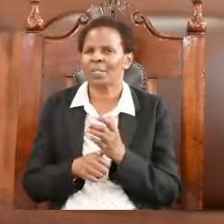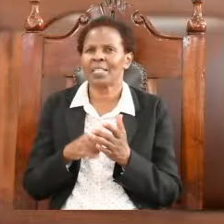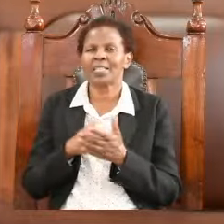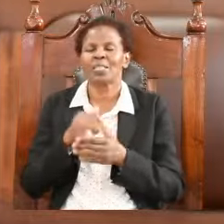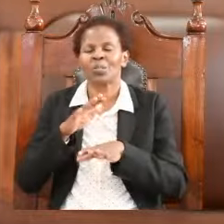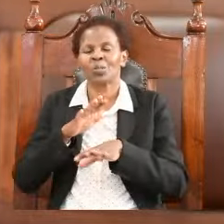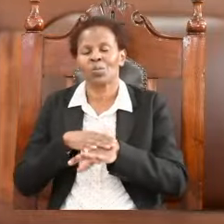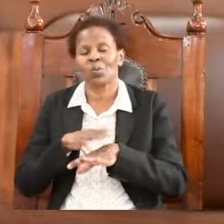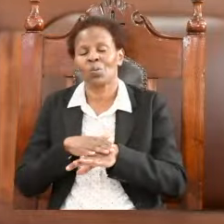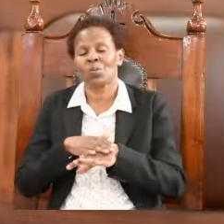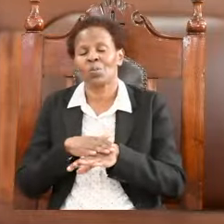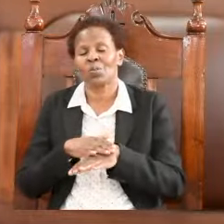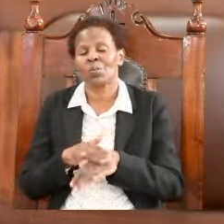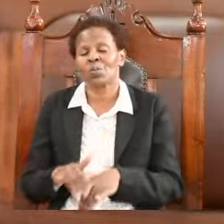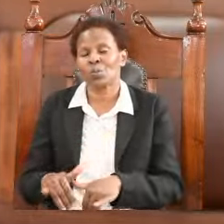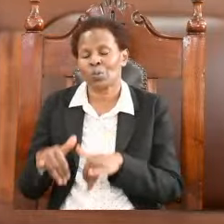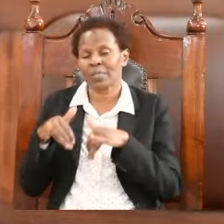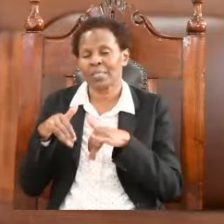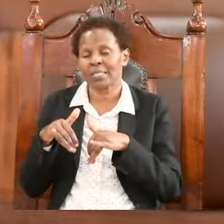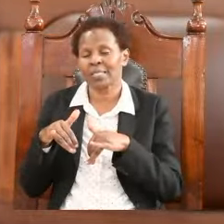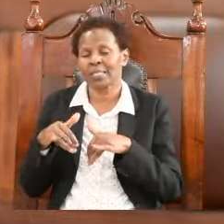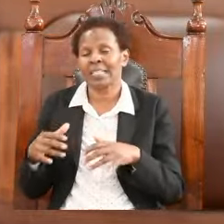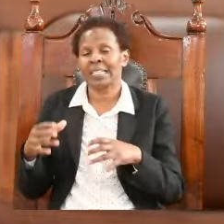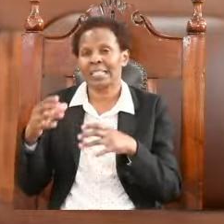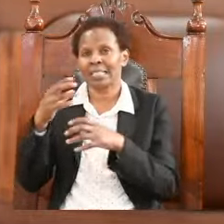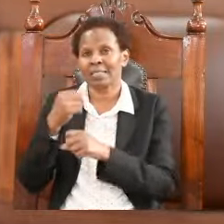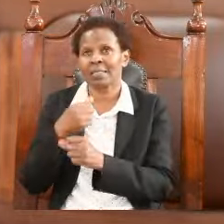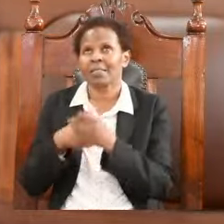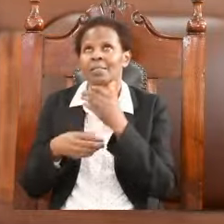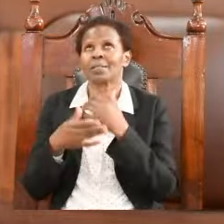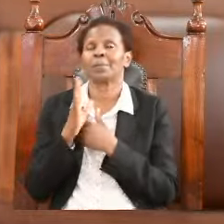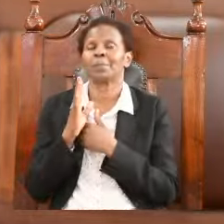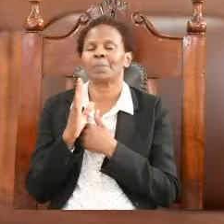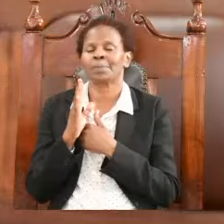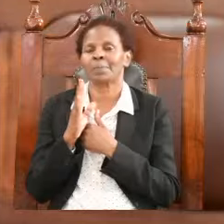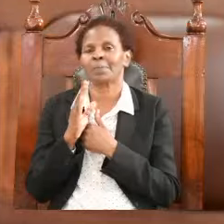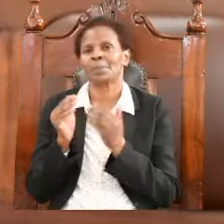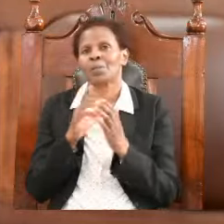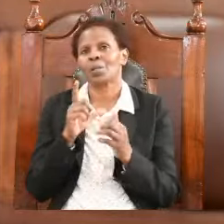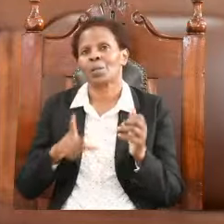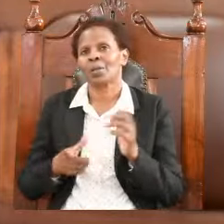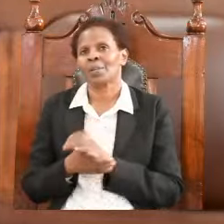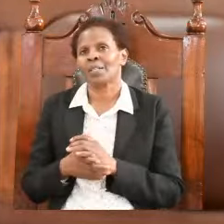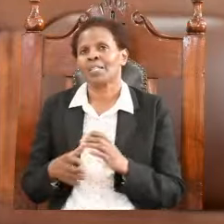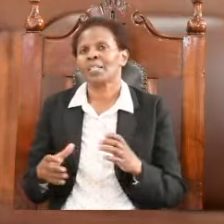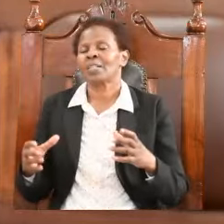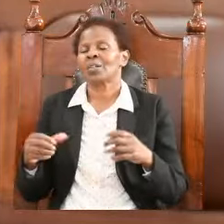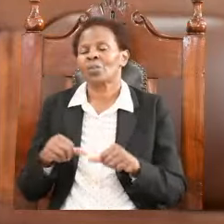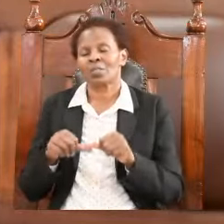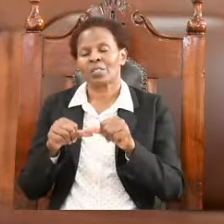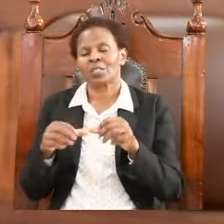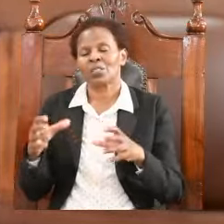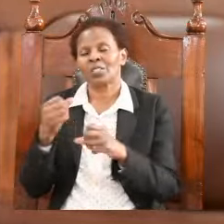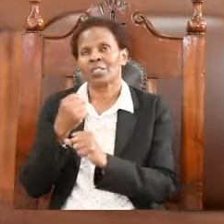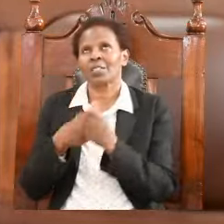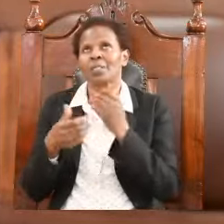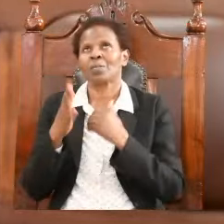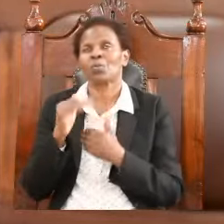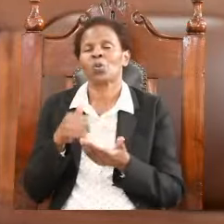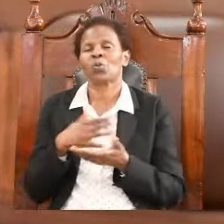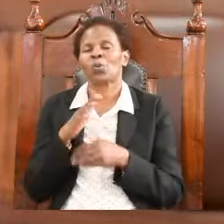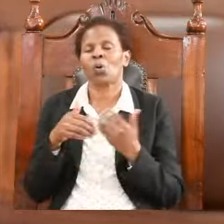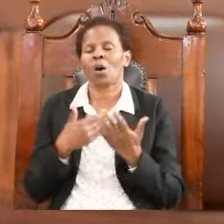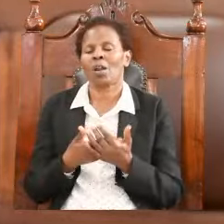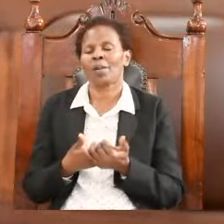Nwega gutura uri mwihokeku kuri Ngai. Praise be to God. Gutura uri mwihokeku kuri Ngai.